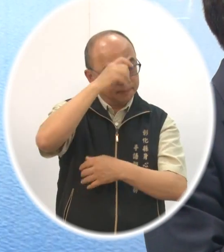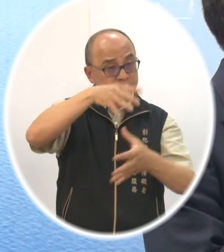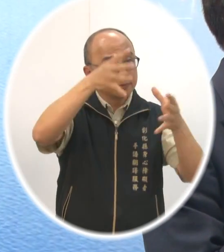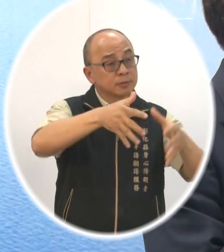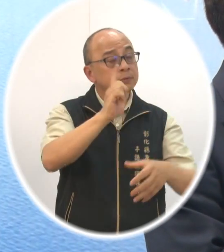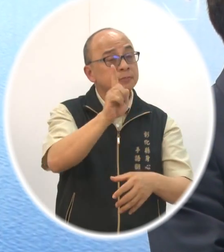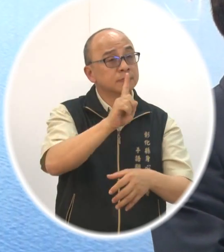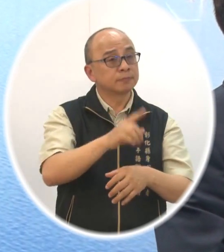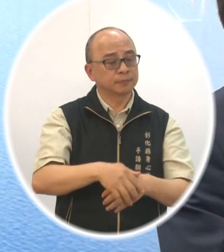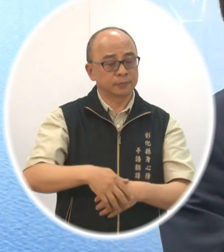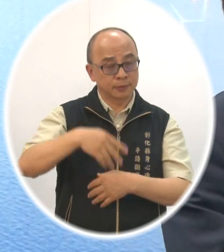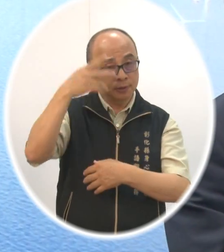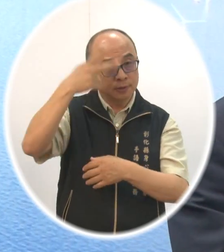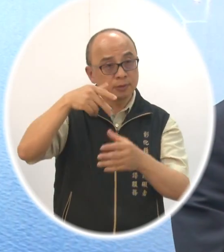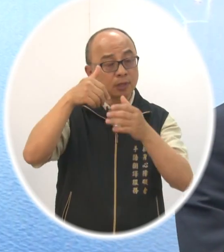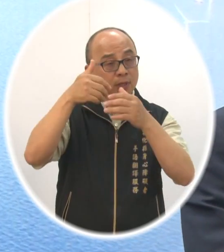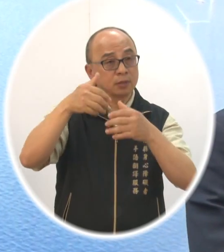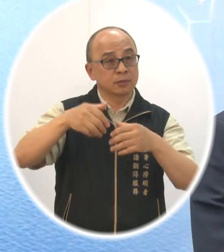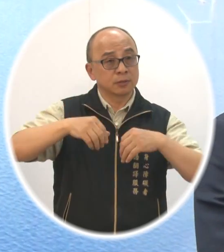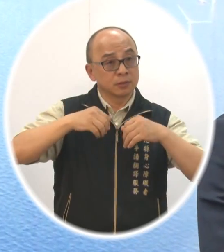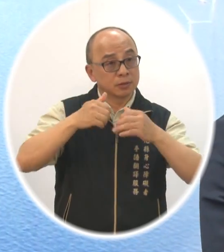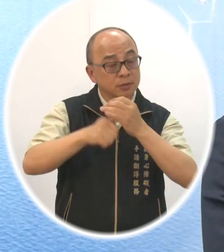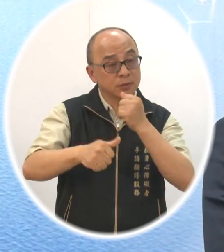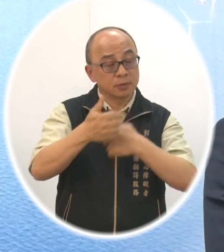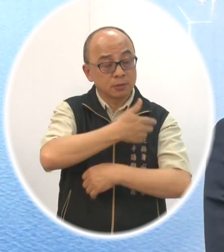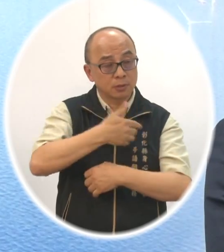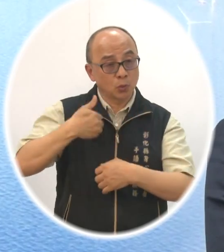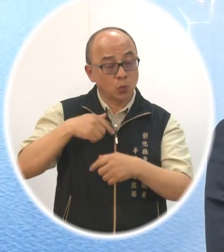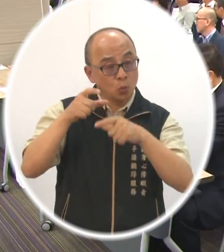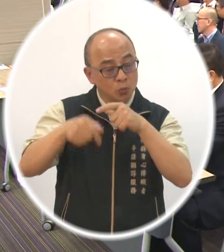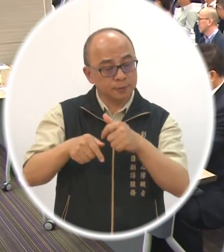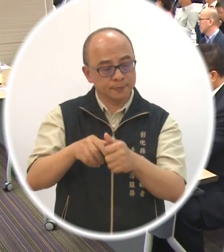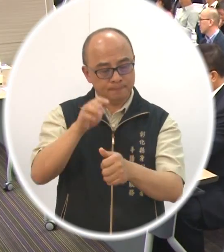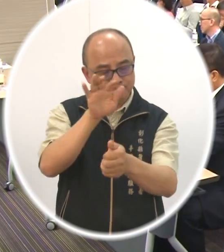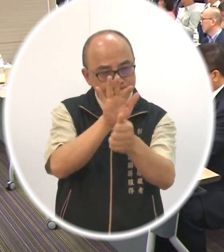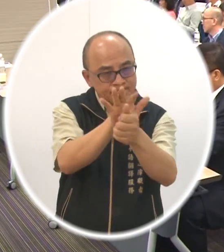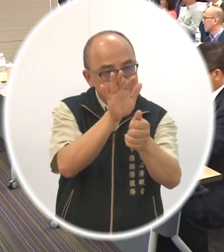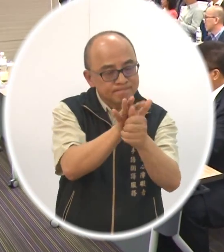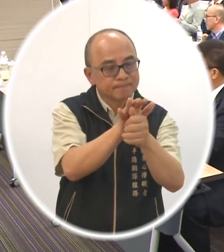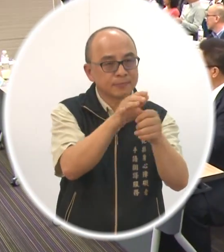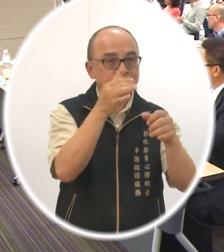立彰化再生能源电力公司，造福县民，